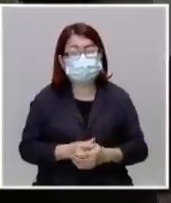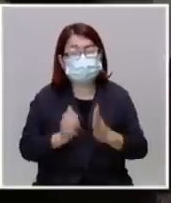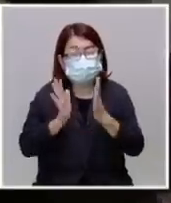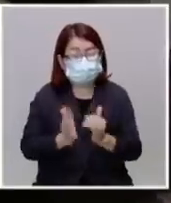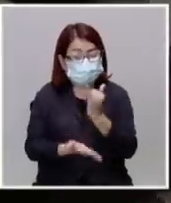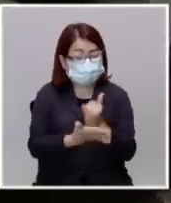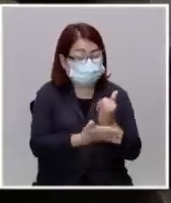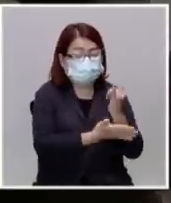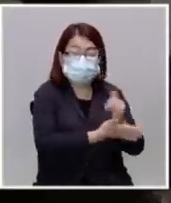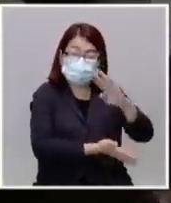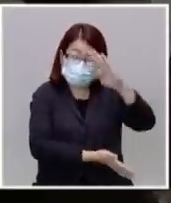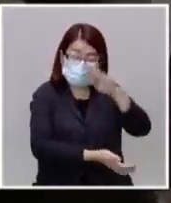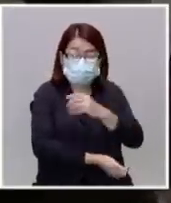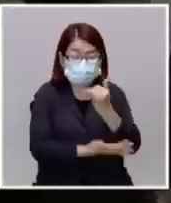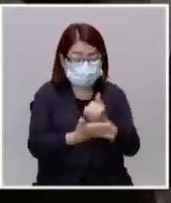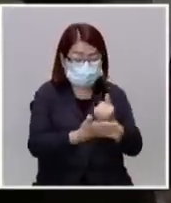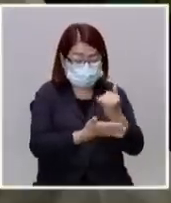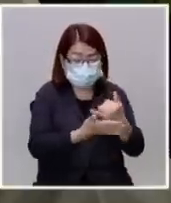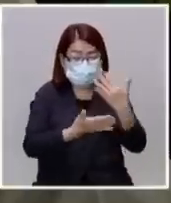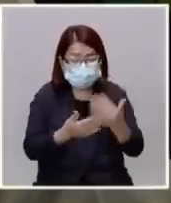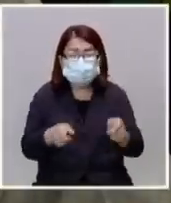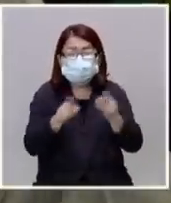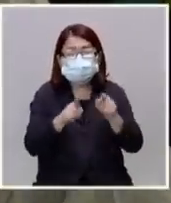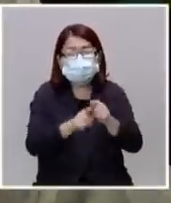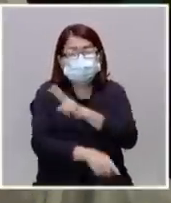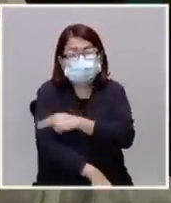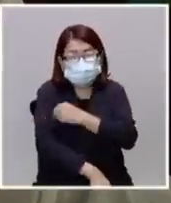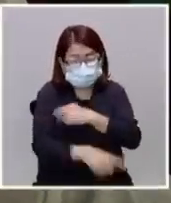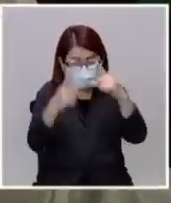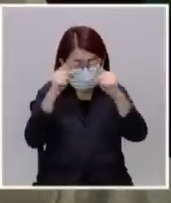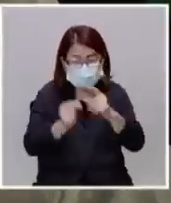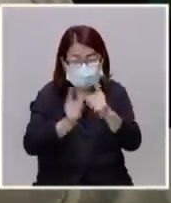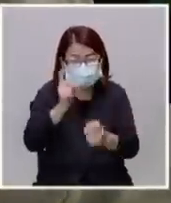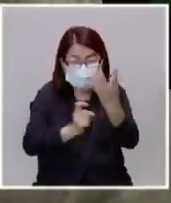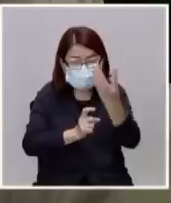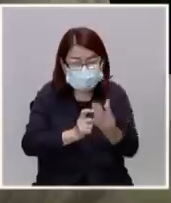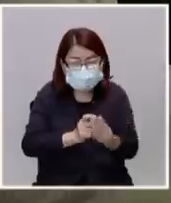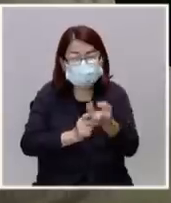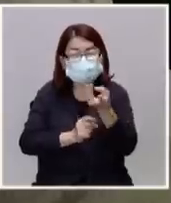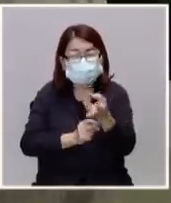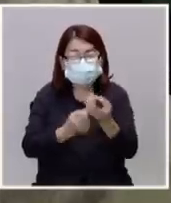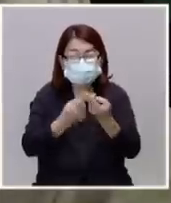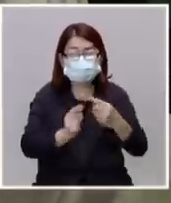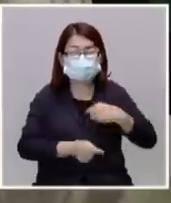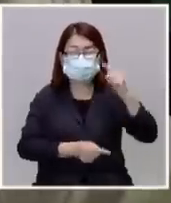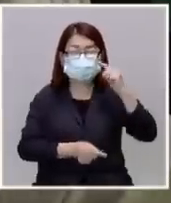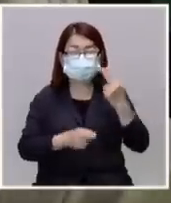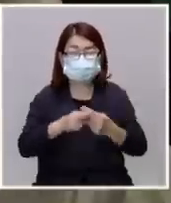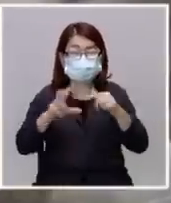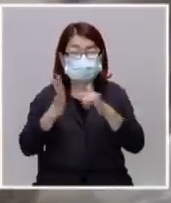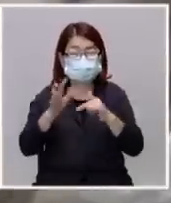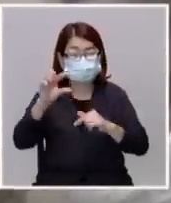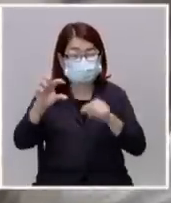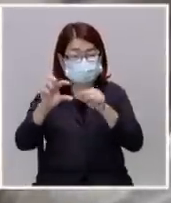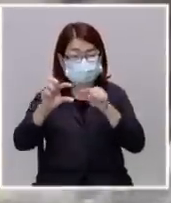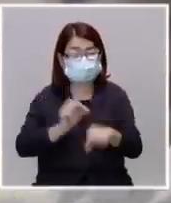รงพยาบาลและการเสียชีวิตของบุคลากรทางการแพทย์ลดลงมากเลยค่ะแต่ยังไม่สามารถระบุได้ว่าวัคซีนซิโนแวคมีประสิทธิภา